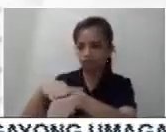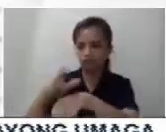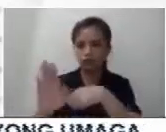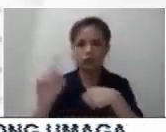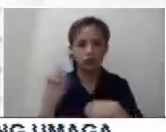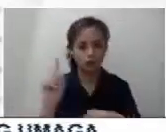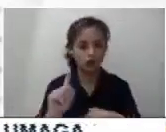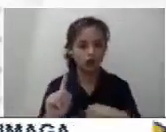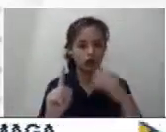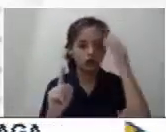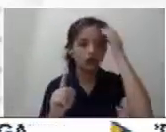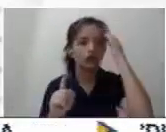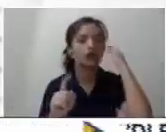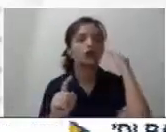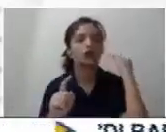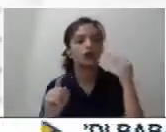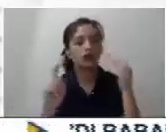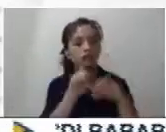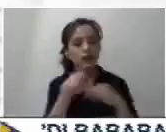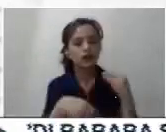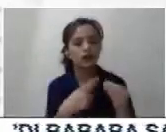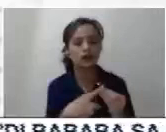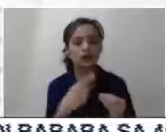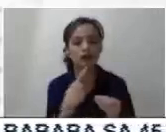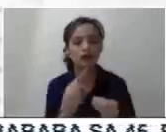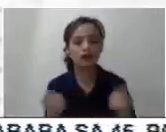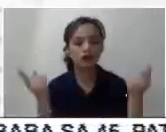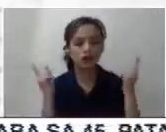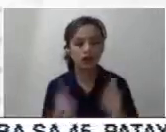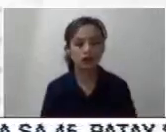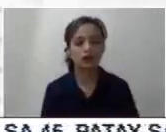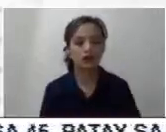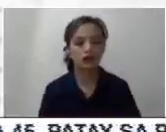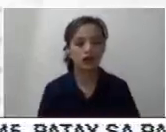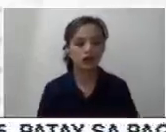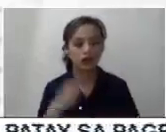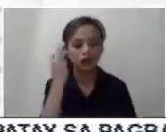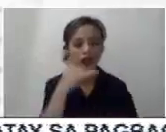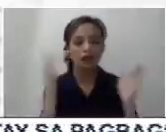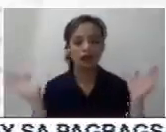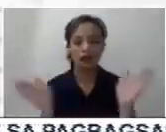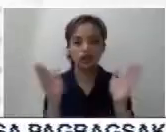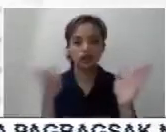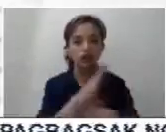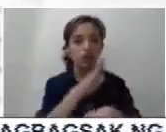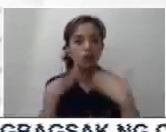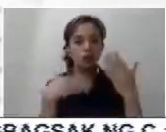17 dito ang ginagamot sa 11th ID Hospital.